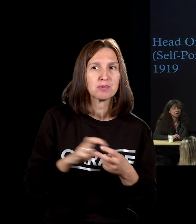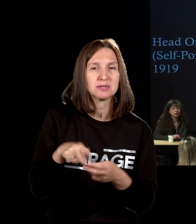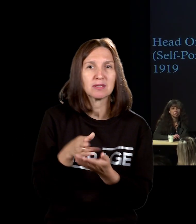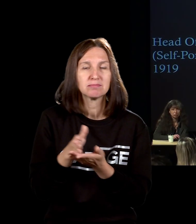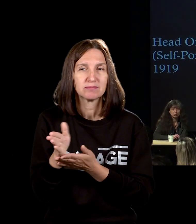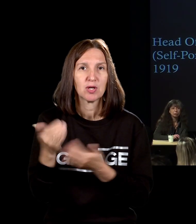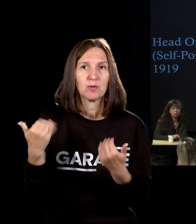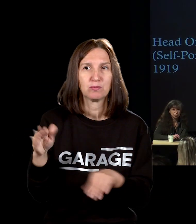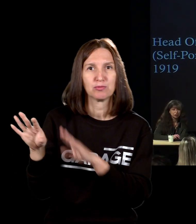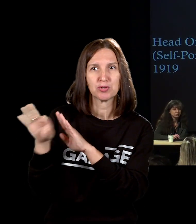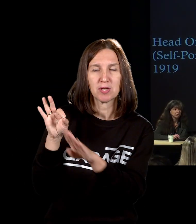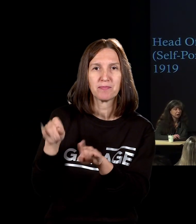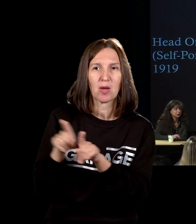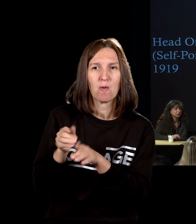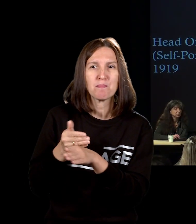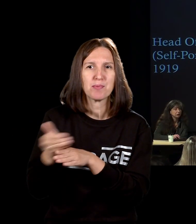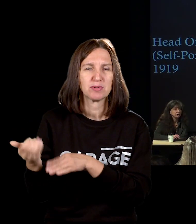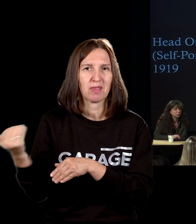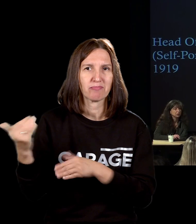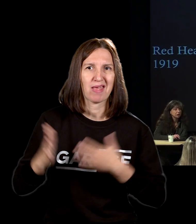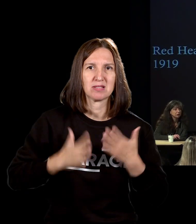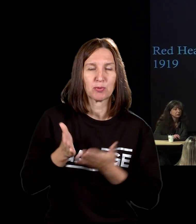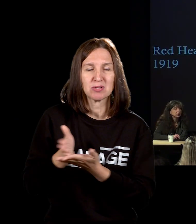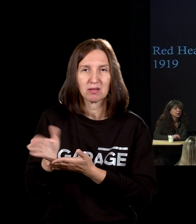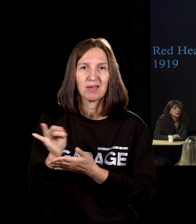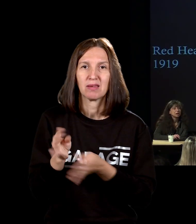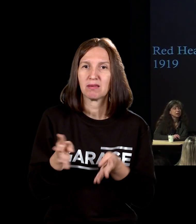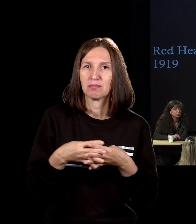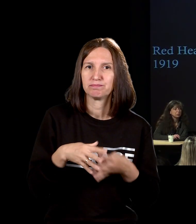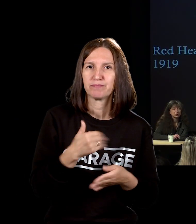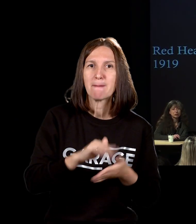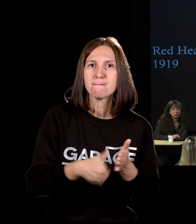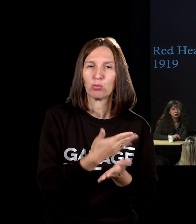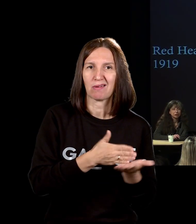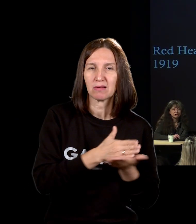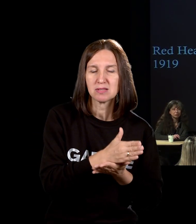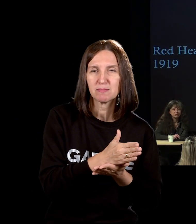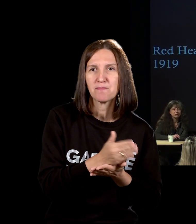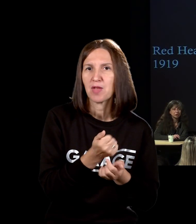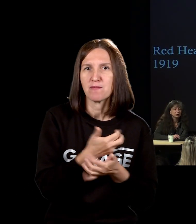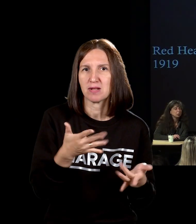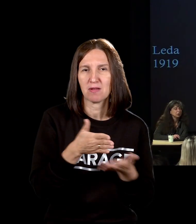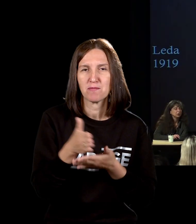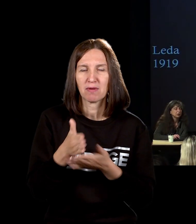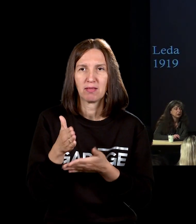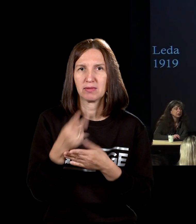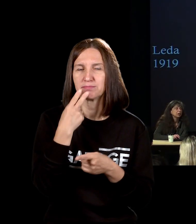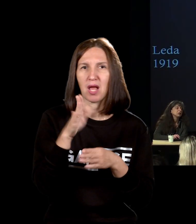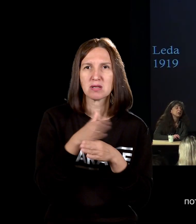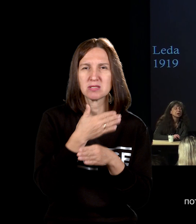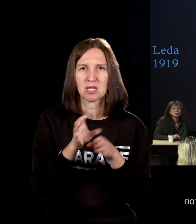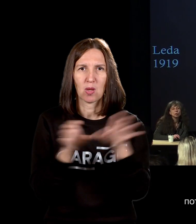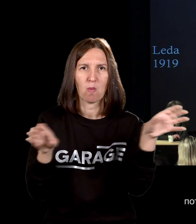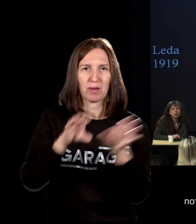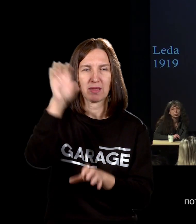на этот раз вот такого позднего экспрессионистского и модернистского, самыми разными вариантами вот этой раздробленной реальности.